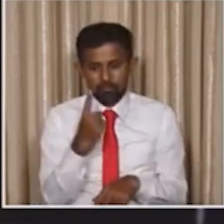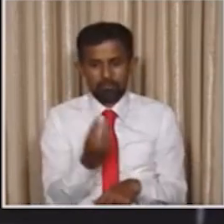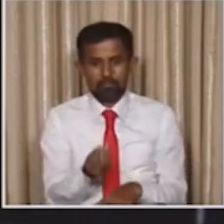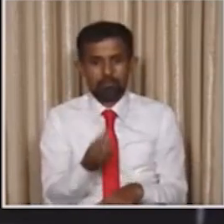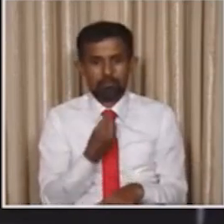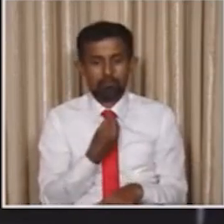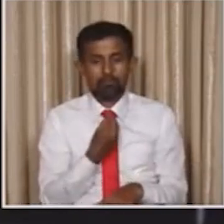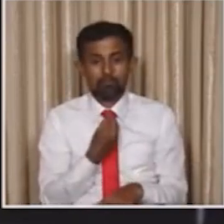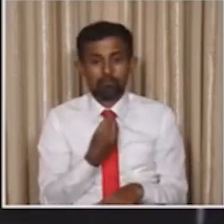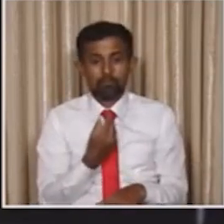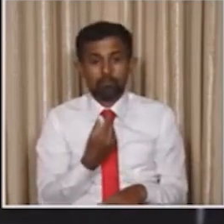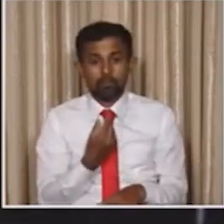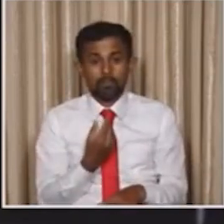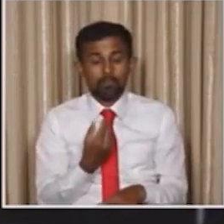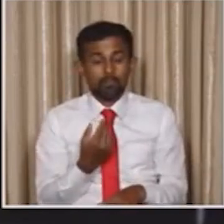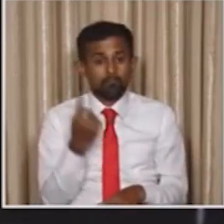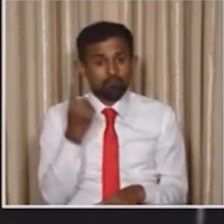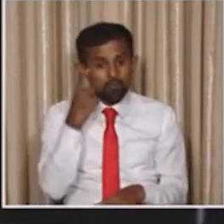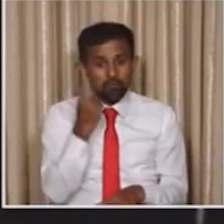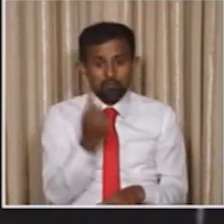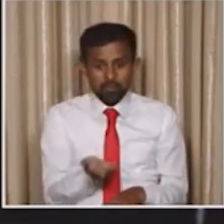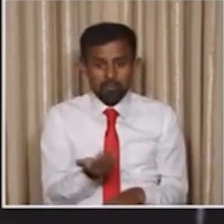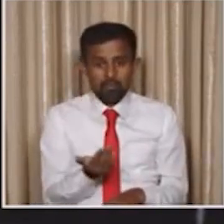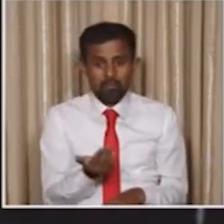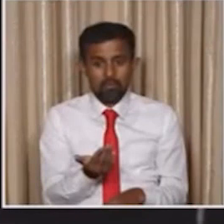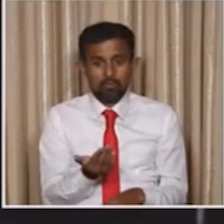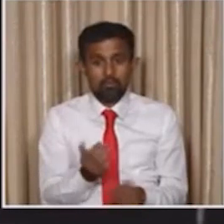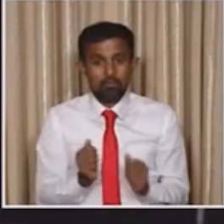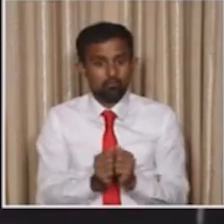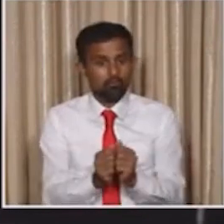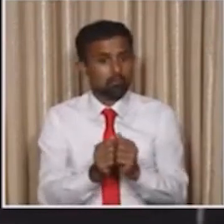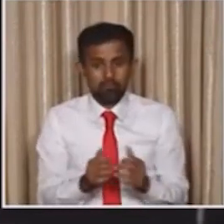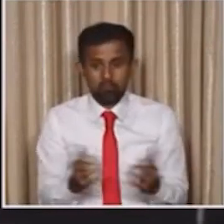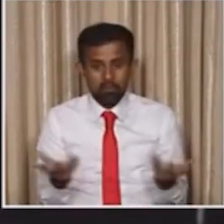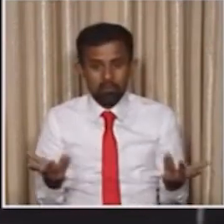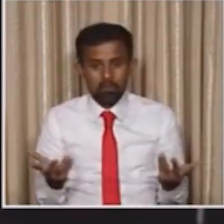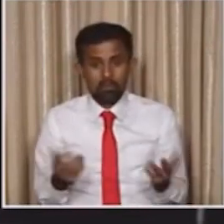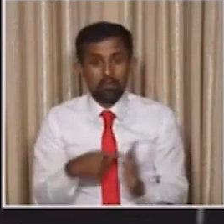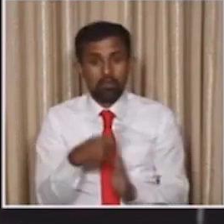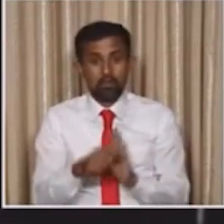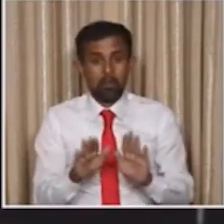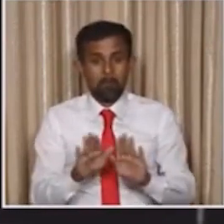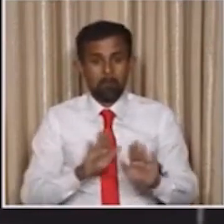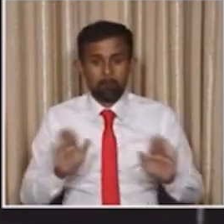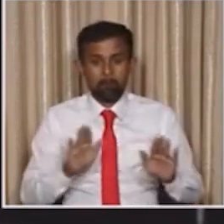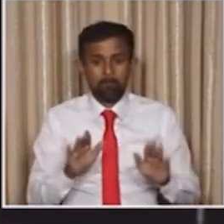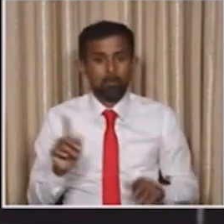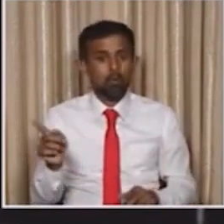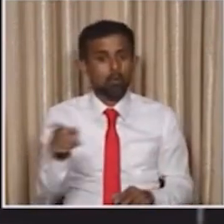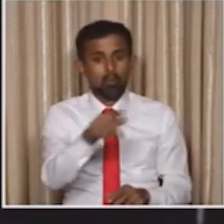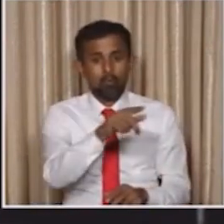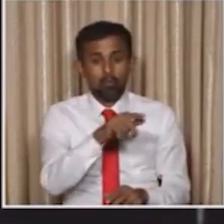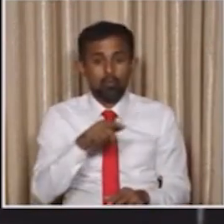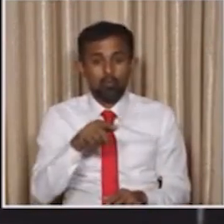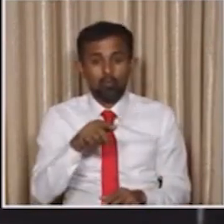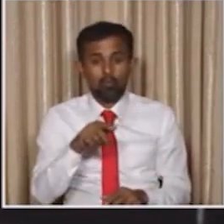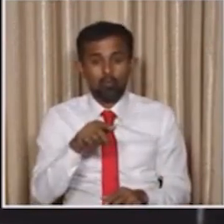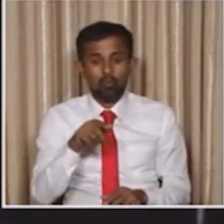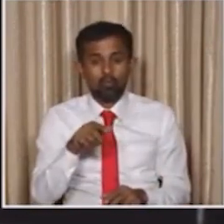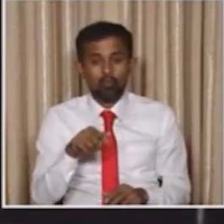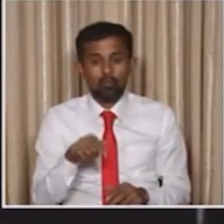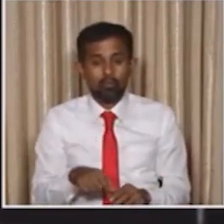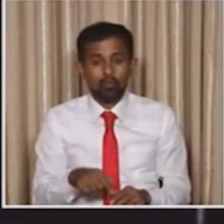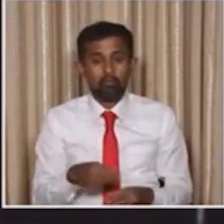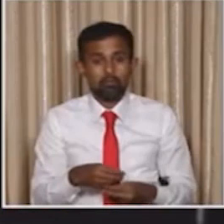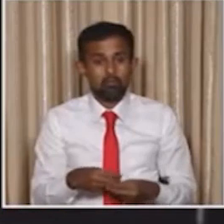දෙන්න. විශේෂයෙන් අපි මතක තබා ගත යුතුයි එසේ ක්‍රියා නොකළොත් රට පාලනය කරන කාට වුණත් ඒ